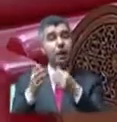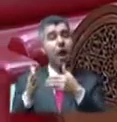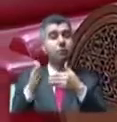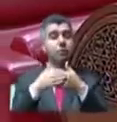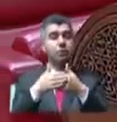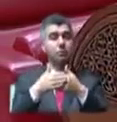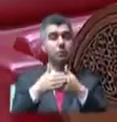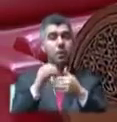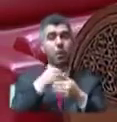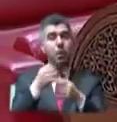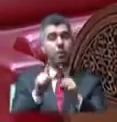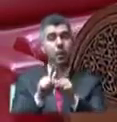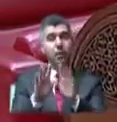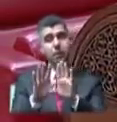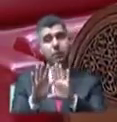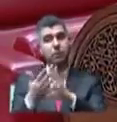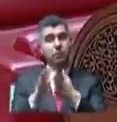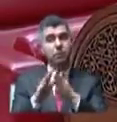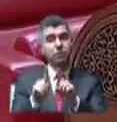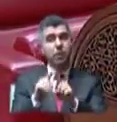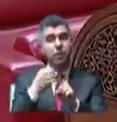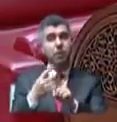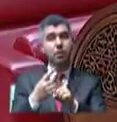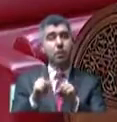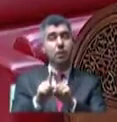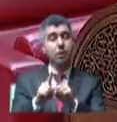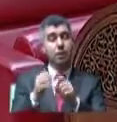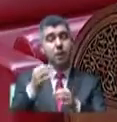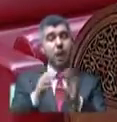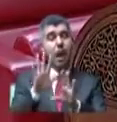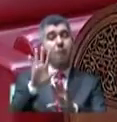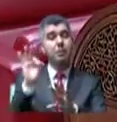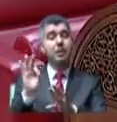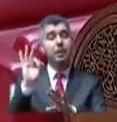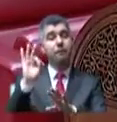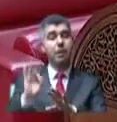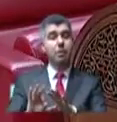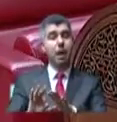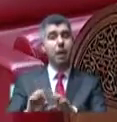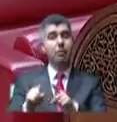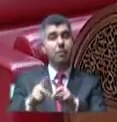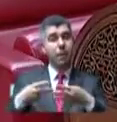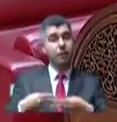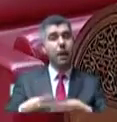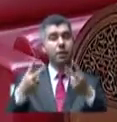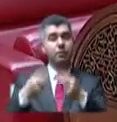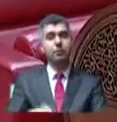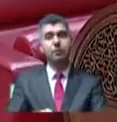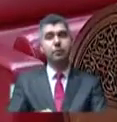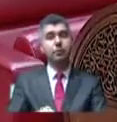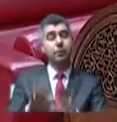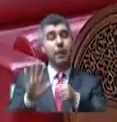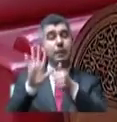الله تتنتج لي بلا ما نسميها تتنتج لي 50% ديال المنتوج الوطني، ومخدمه